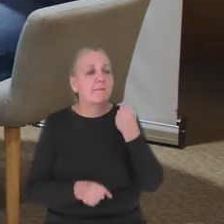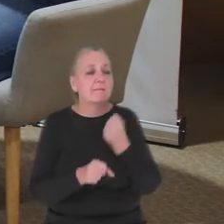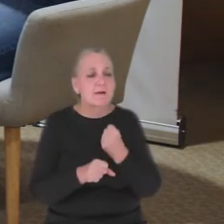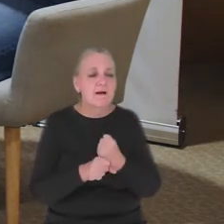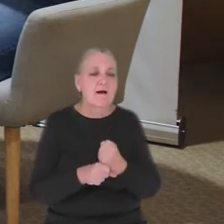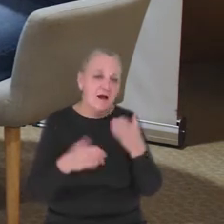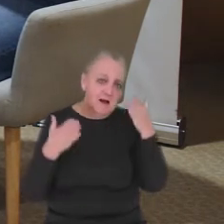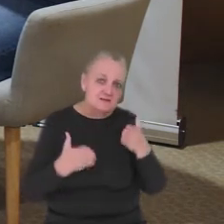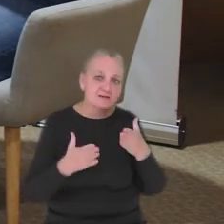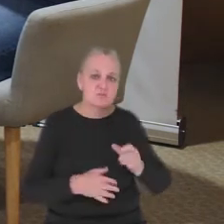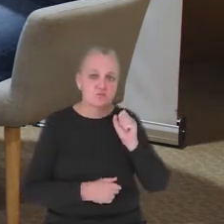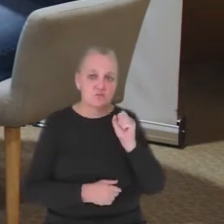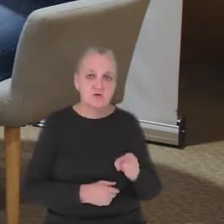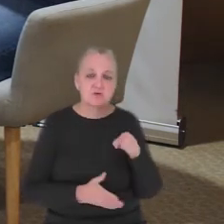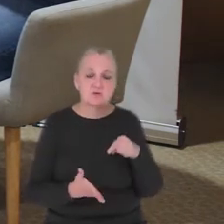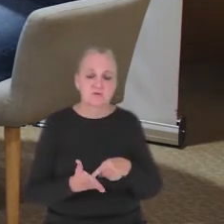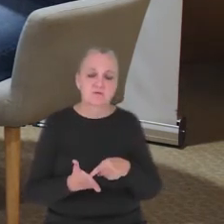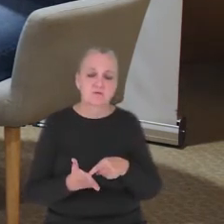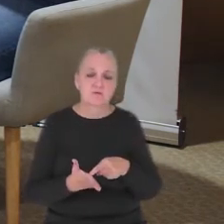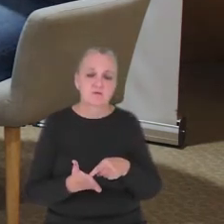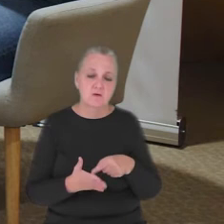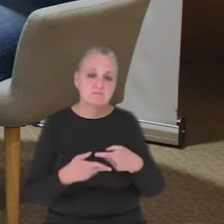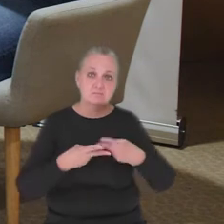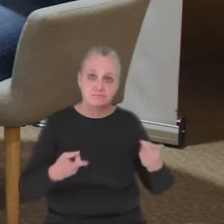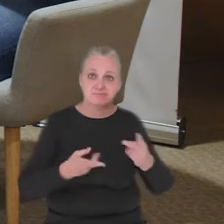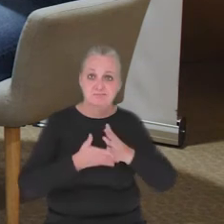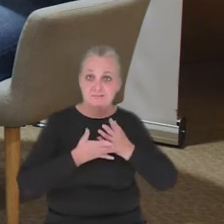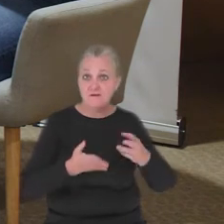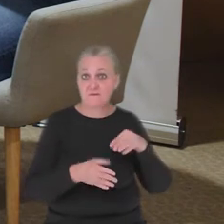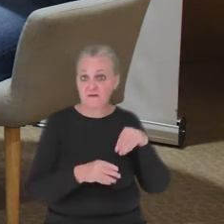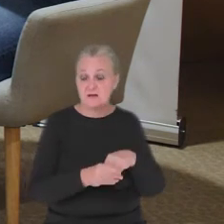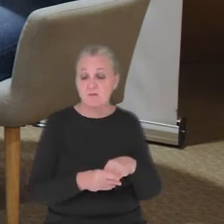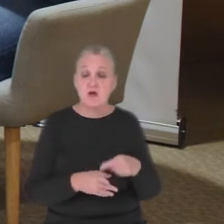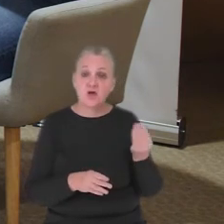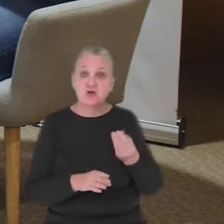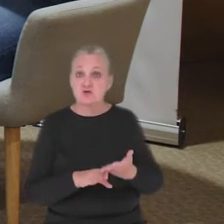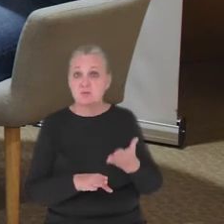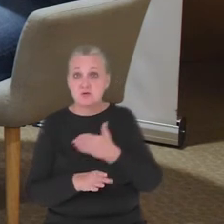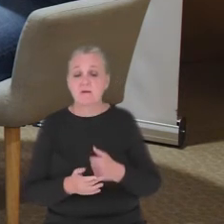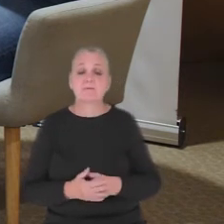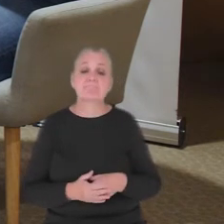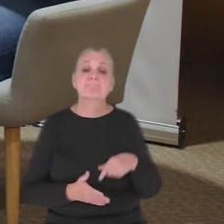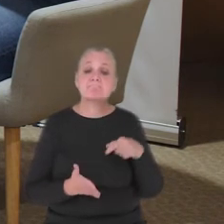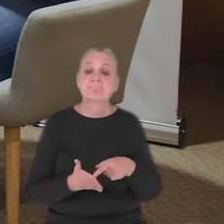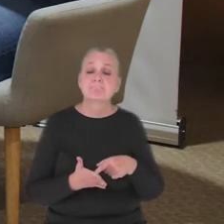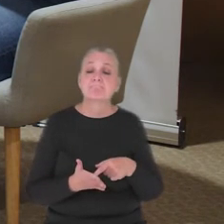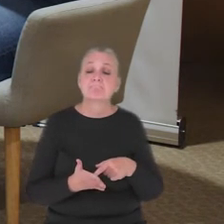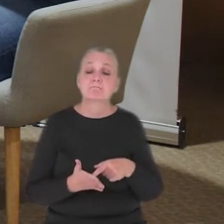właśnie pojawił się przy tej publikacji jeszcze przed, bo i zostały